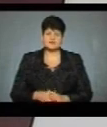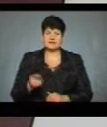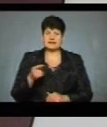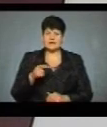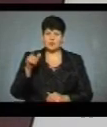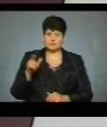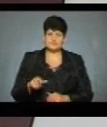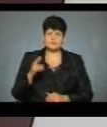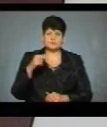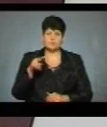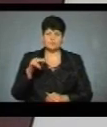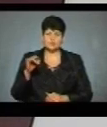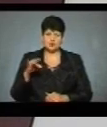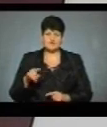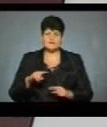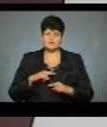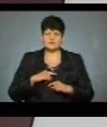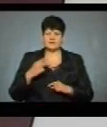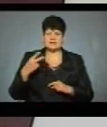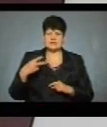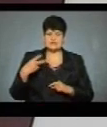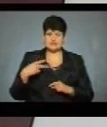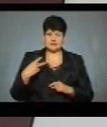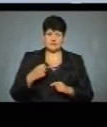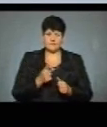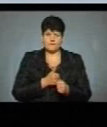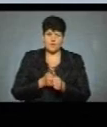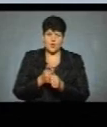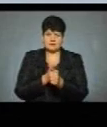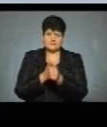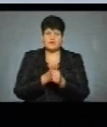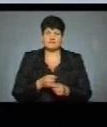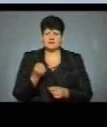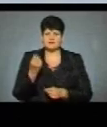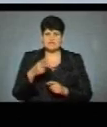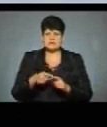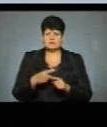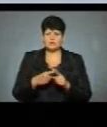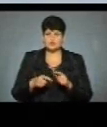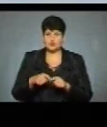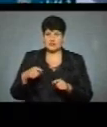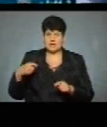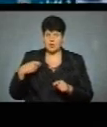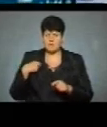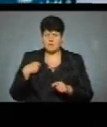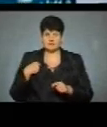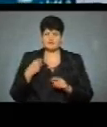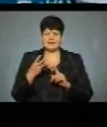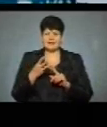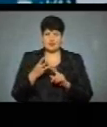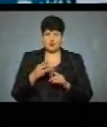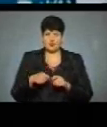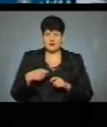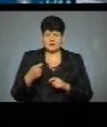Тернополянин Дмитро Підручний фінішував 20-м у гонці переслідувані на 12,5 кілометрів на третьому етапі Кубка світу з